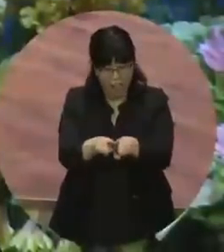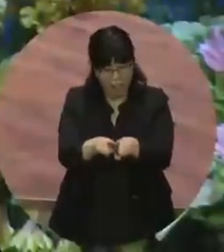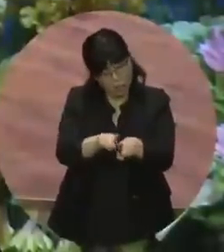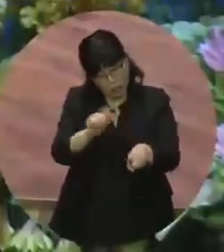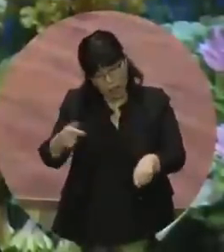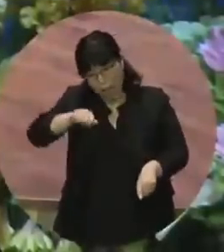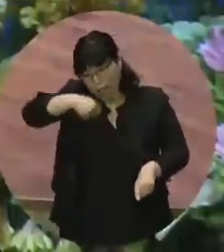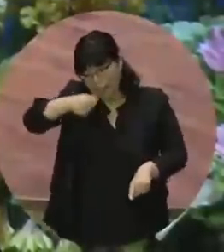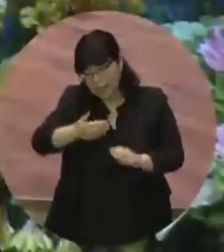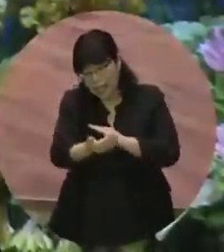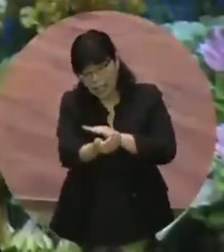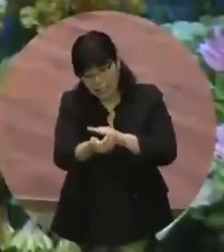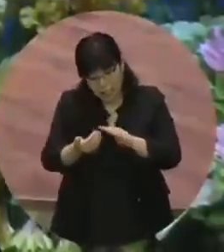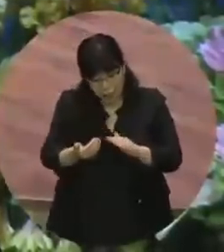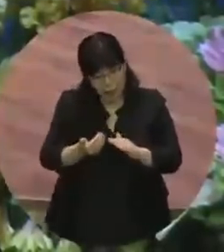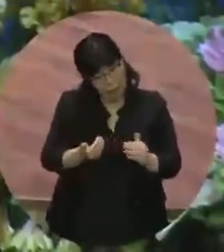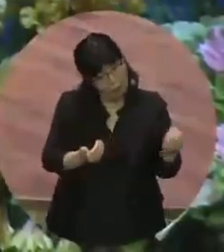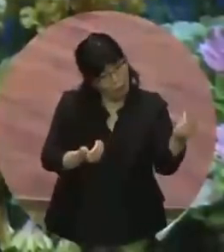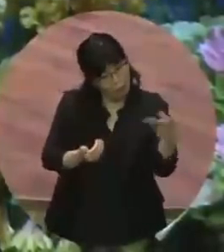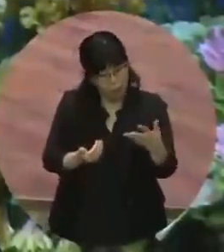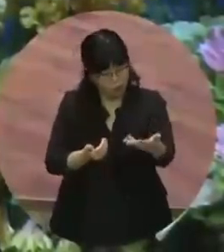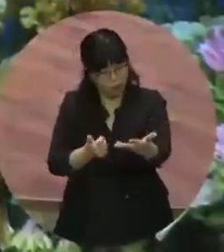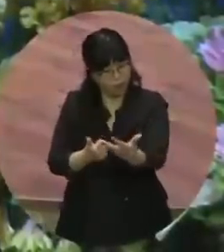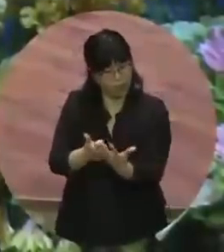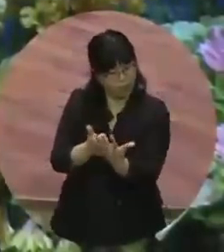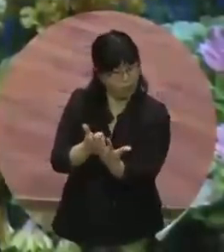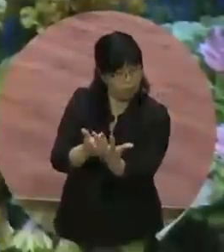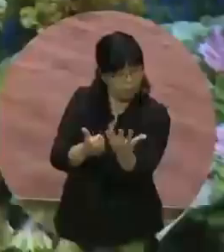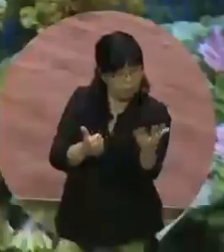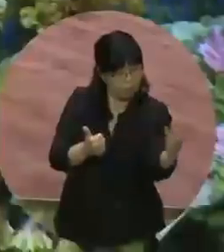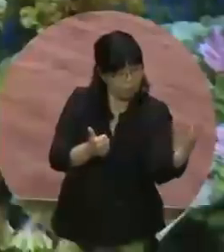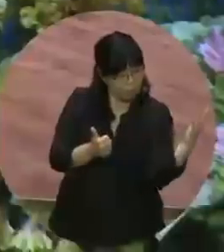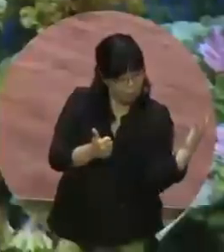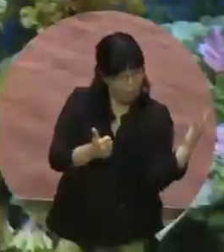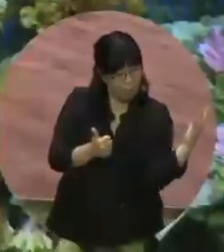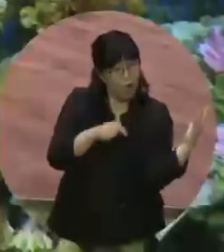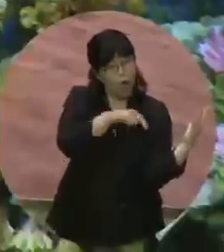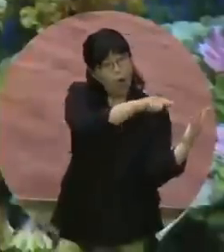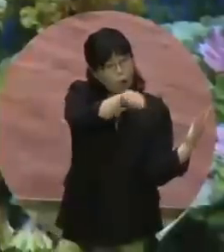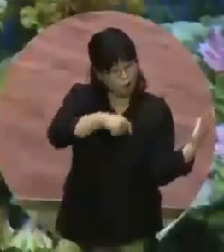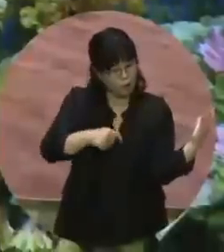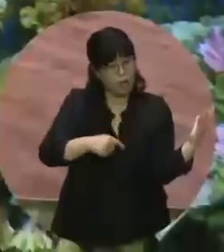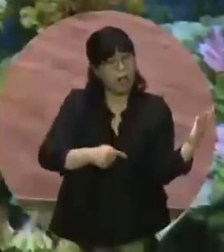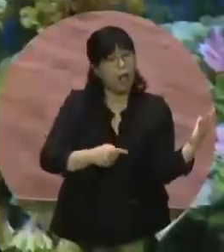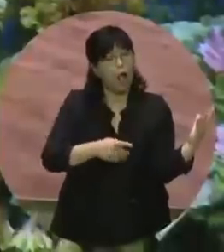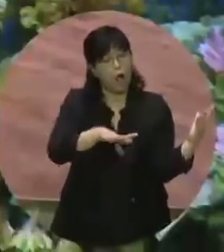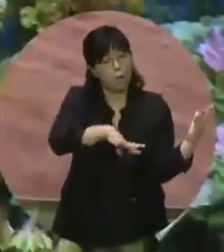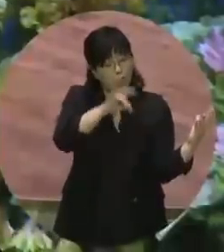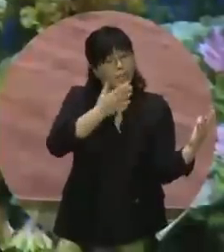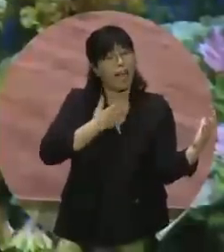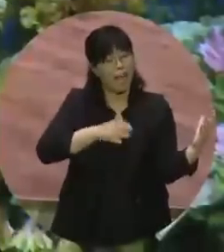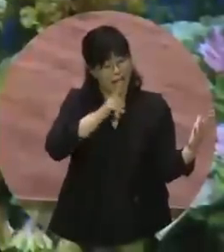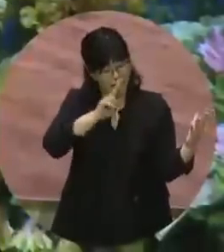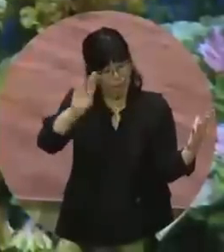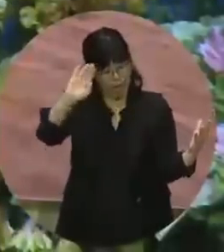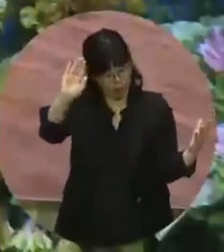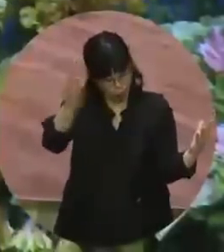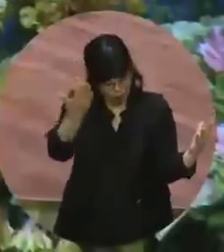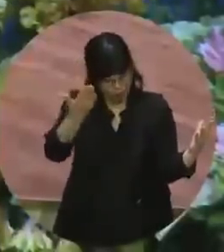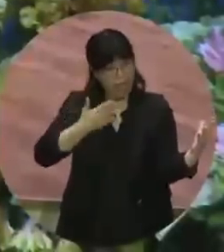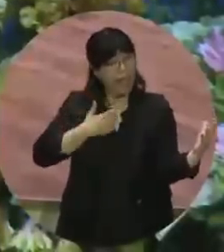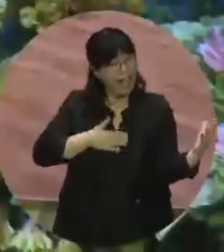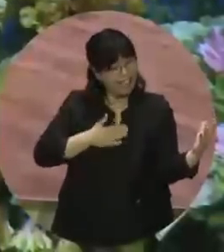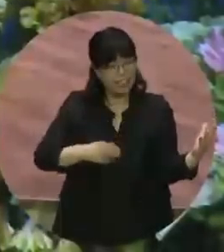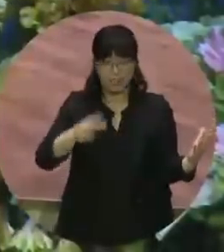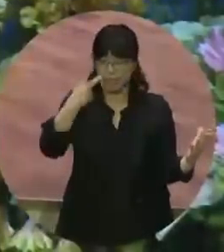그렇게 했어요. 그 일곱 강의를 미소진에서 알아야 같이 움직인다 그래가고 그것이 뭐냐 이전 캠프, 준비